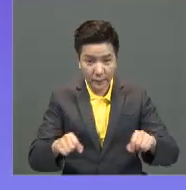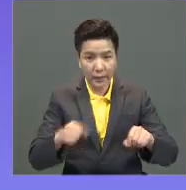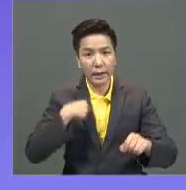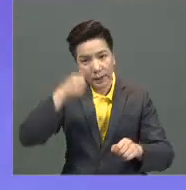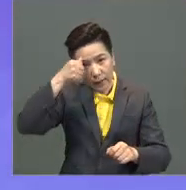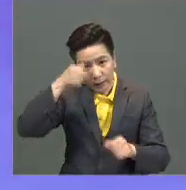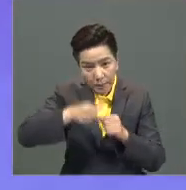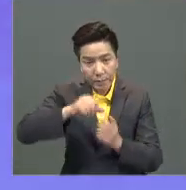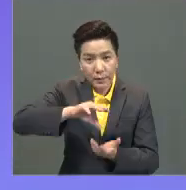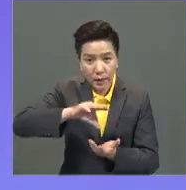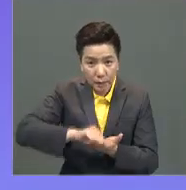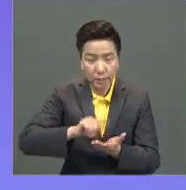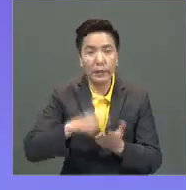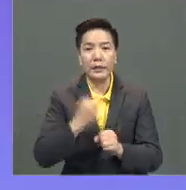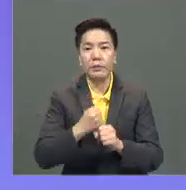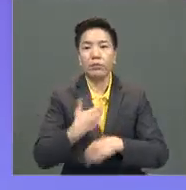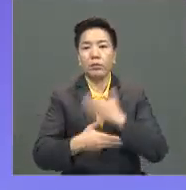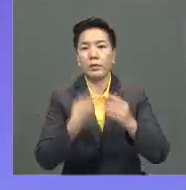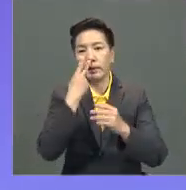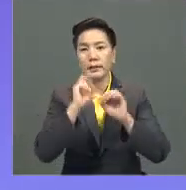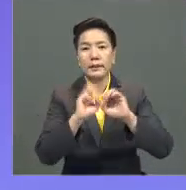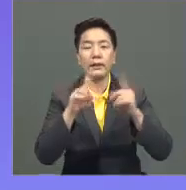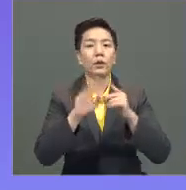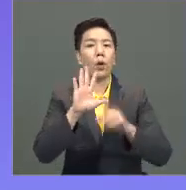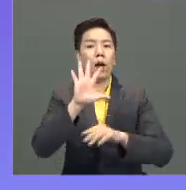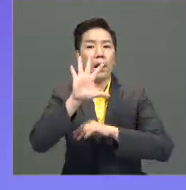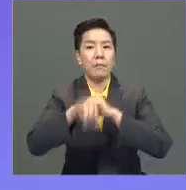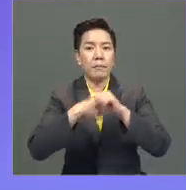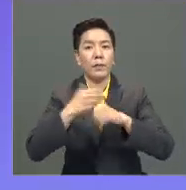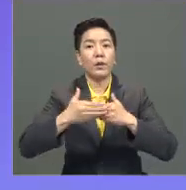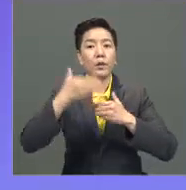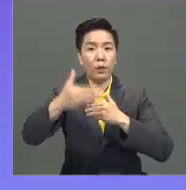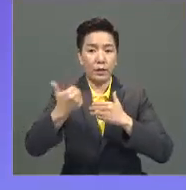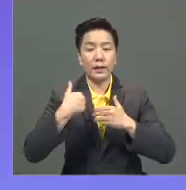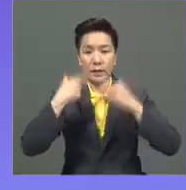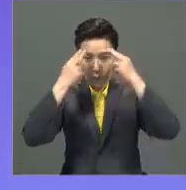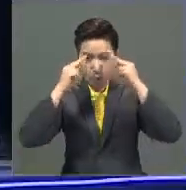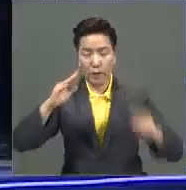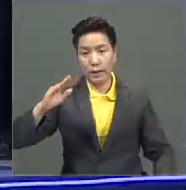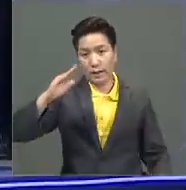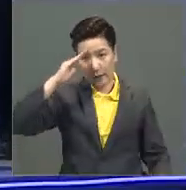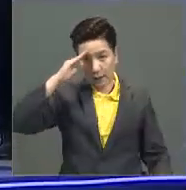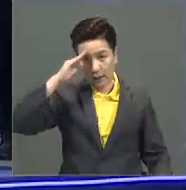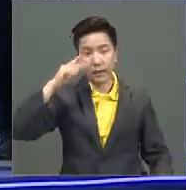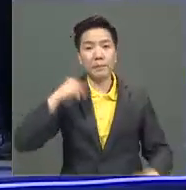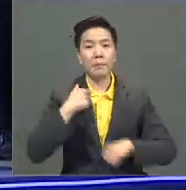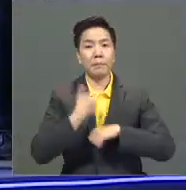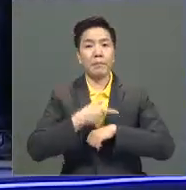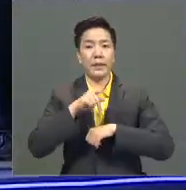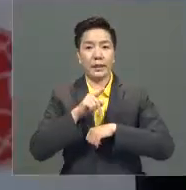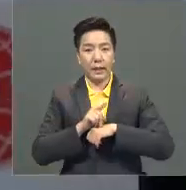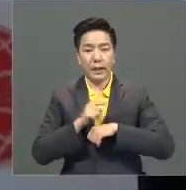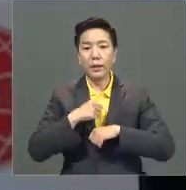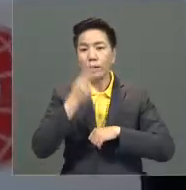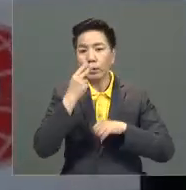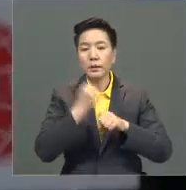เพื่อเป็นการผลักดันให้เกิดการดำเนินงานที่เป็นรูปธรรมภายใน5ปีค่ะงานนี้มีพลเอกประยุทธ์จันทร์โอชานายกรัฐมนตรีไปเป็นประธาน